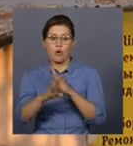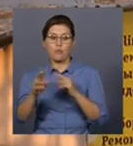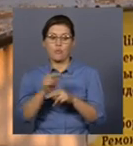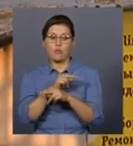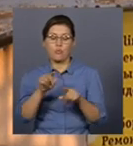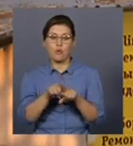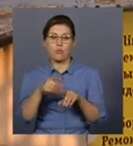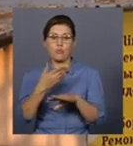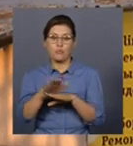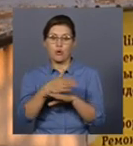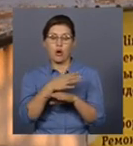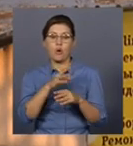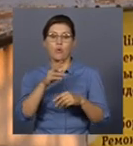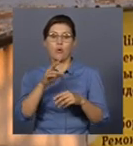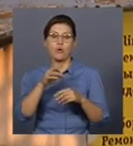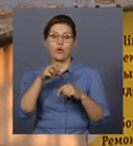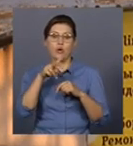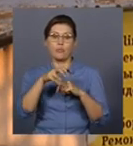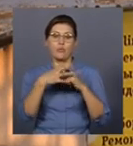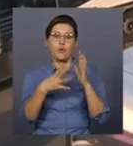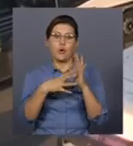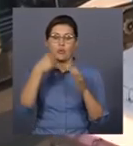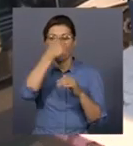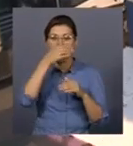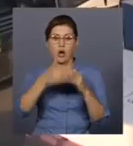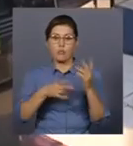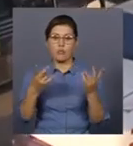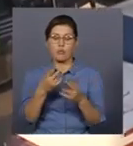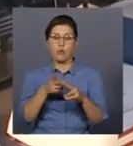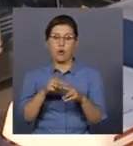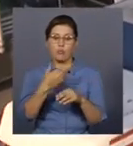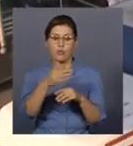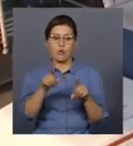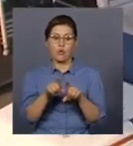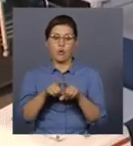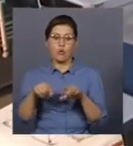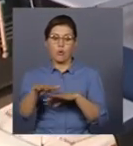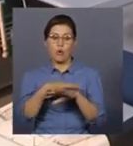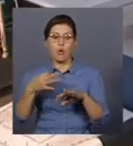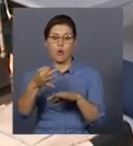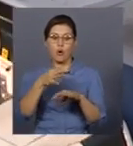жөндеу жұмыстарының құрылысын 2019 жылы аяқтады. Мұның